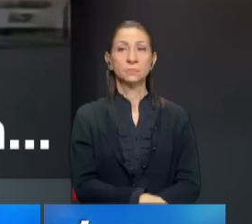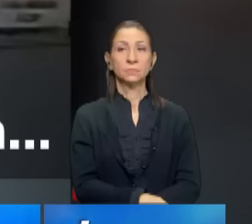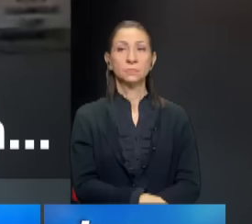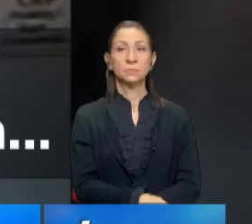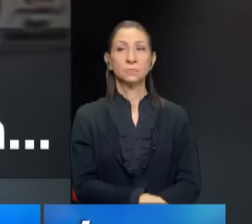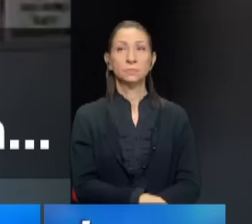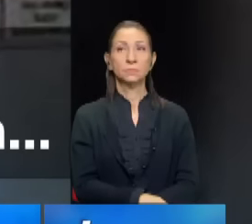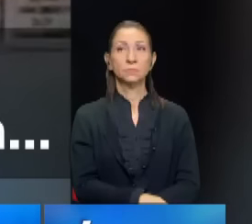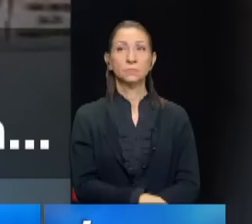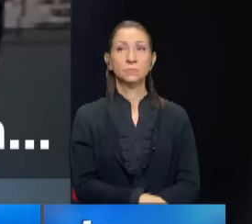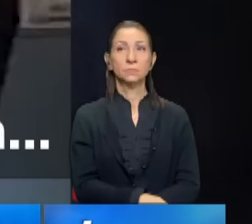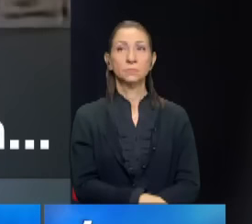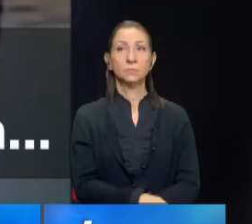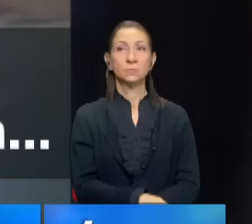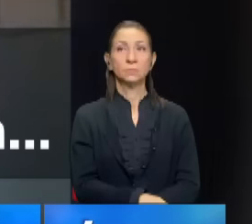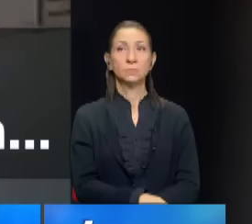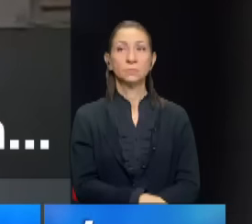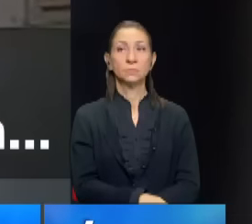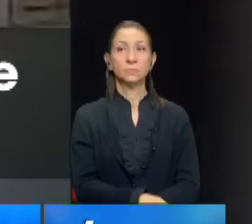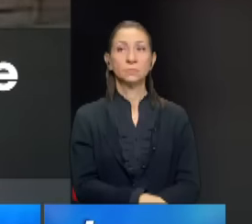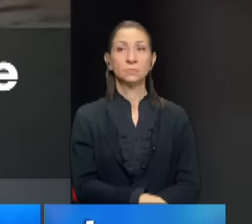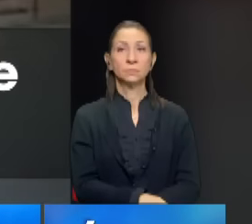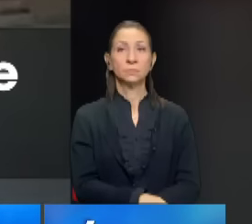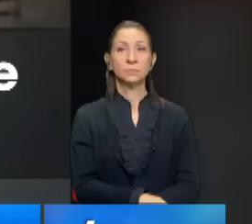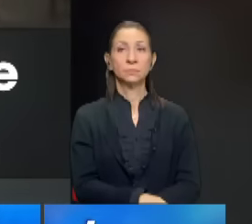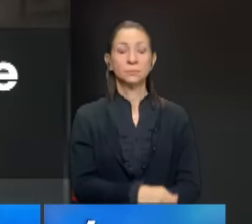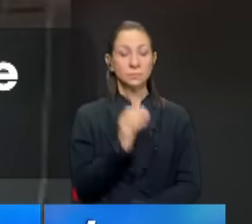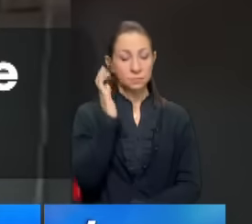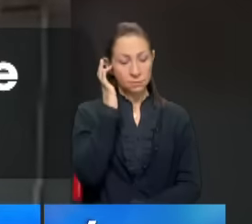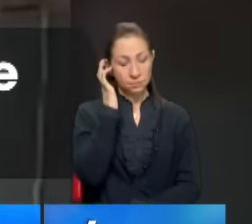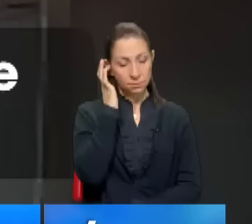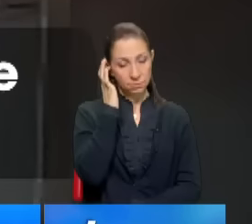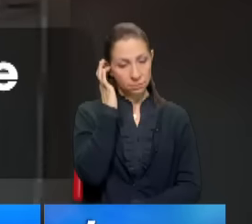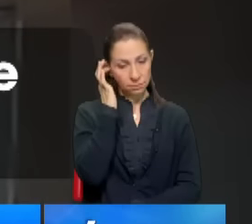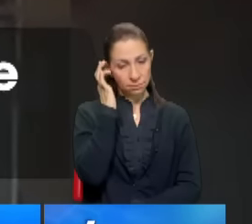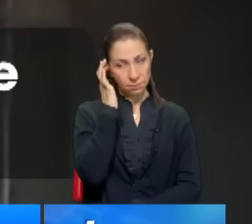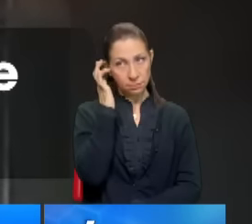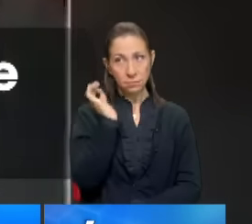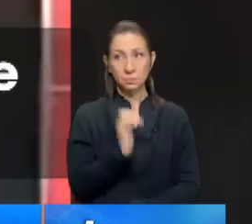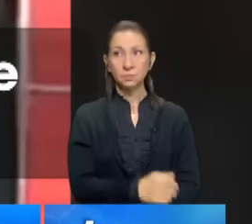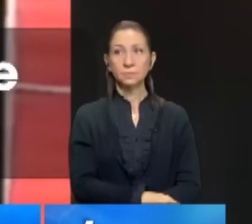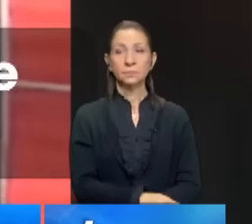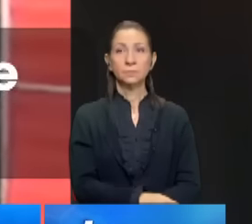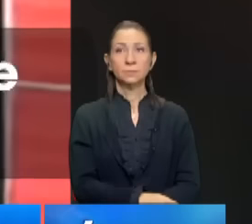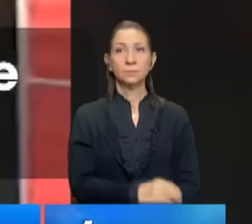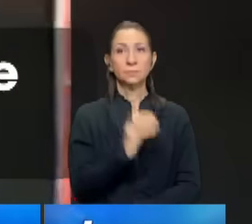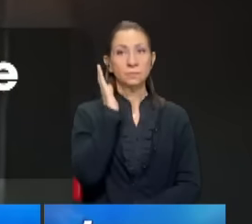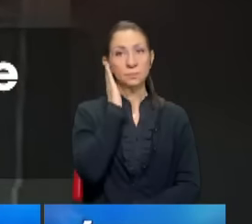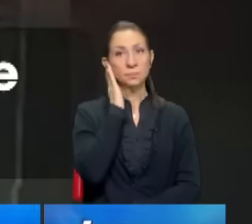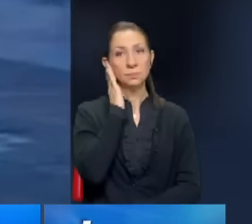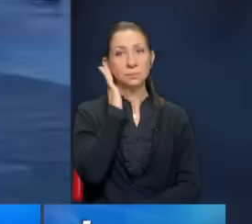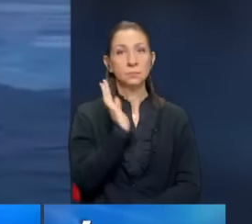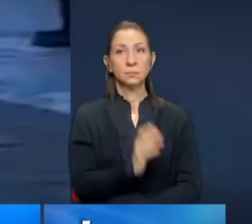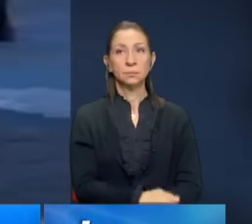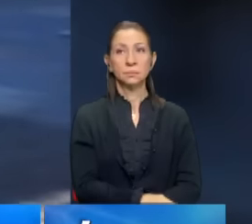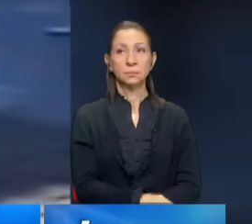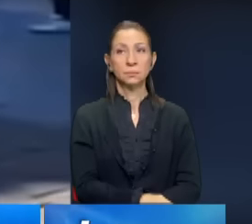olmaz. Bugün burada yaptığımız bu eylem arkadaşlarımızın haklarını savunmak için sadece bir